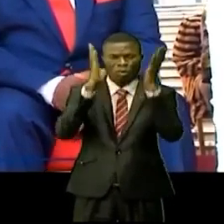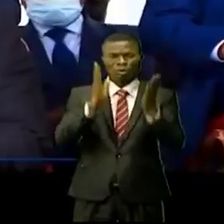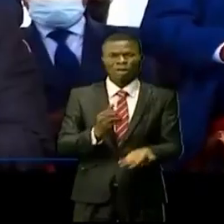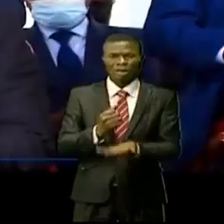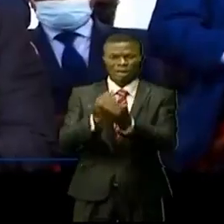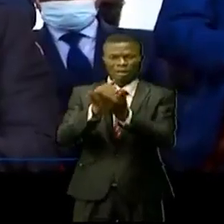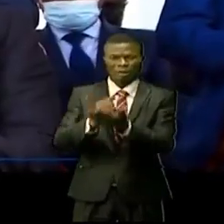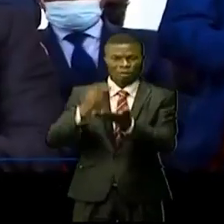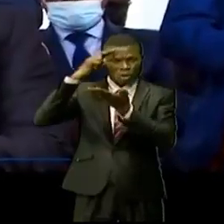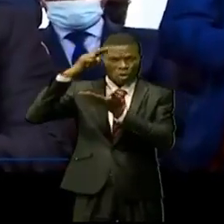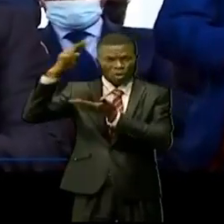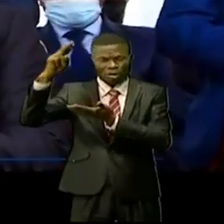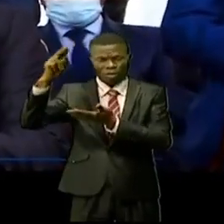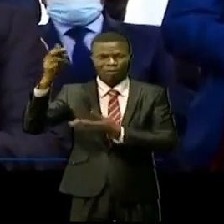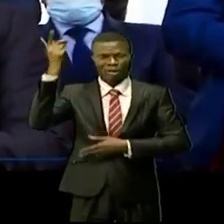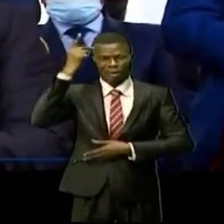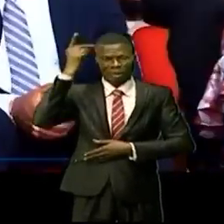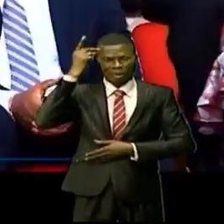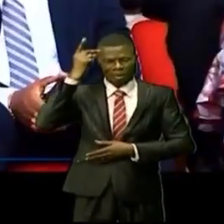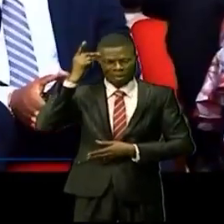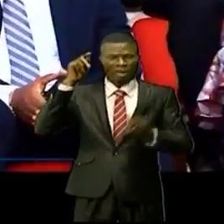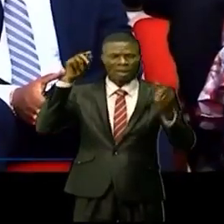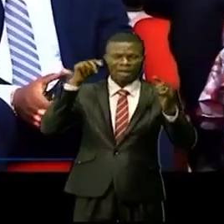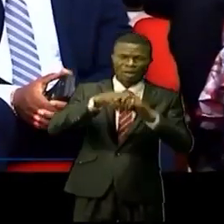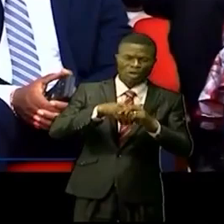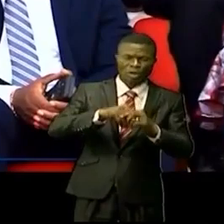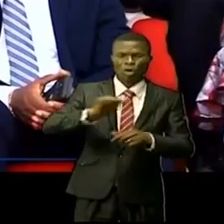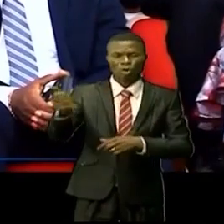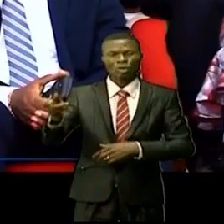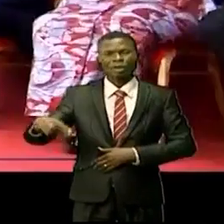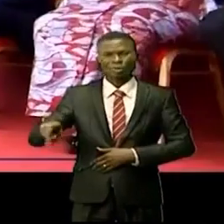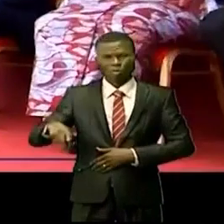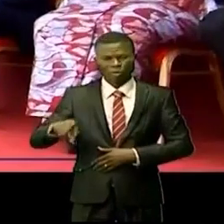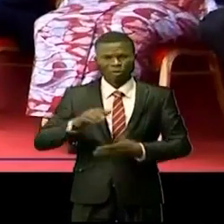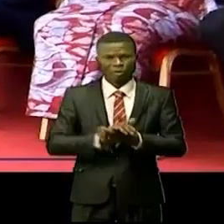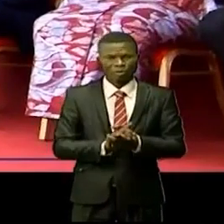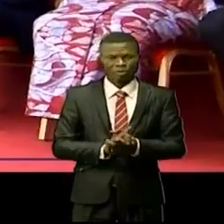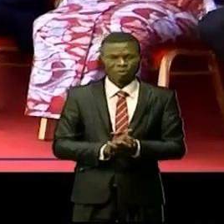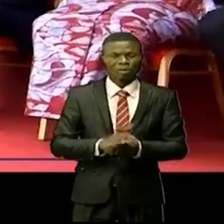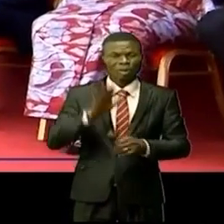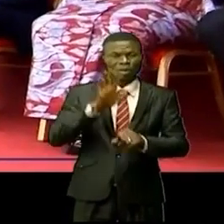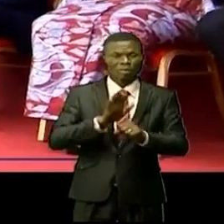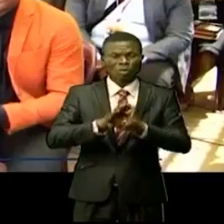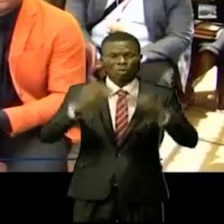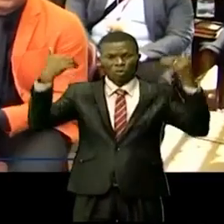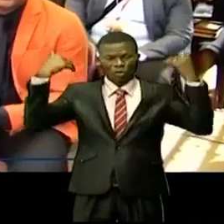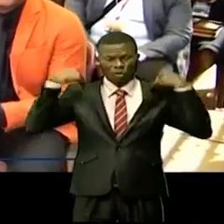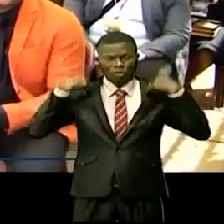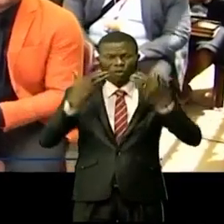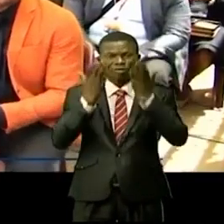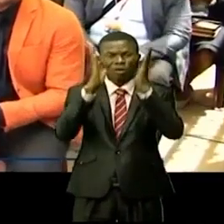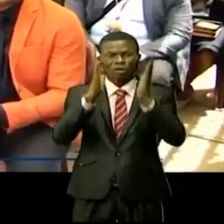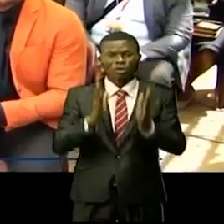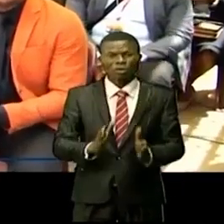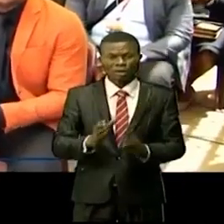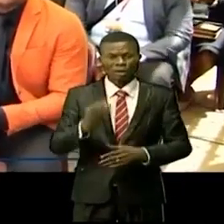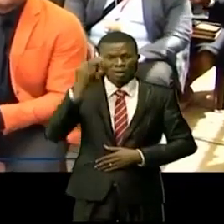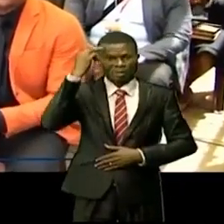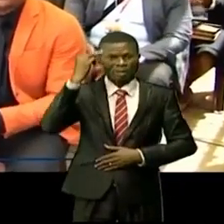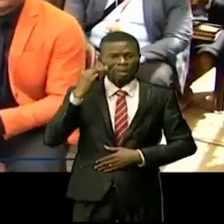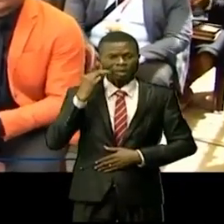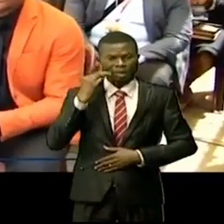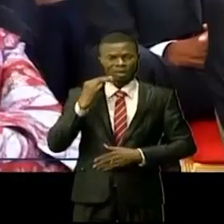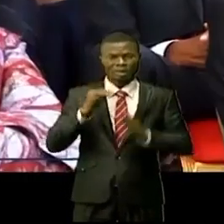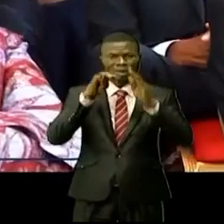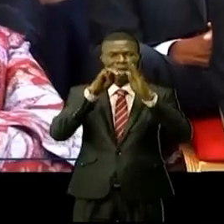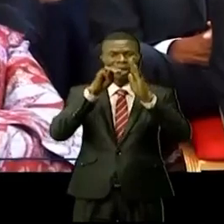campus universitaires de Kinshasa et de l'arrière-pays. Devant un parterre de représentants d'étudiants, le ministre de l'Enseignement supérieur